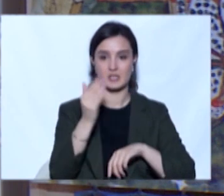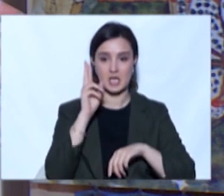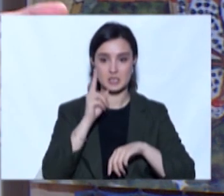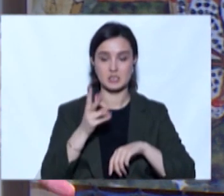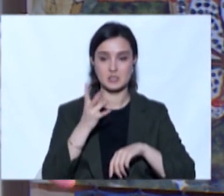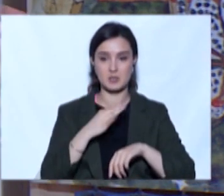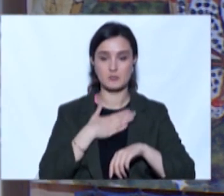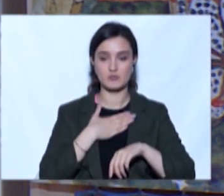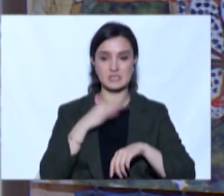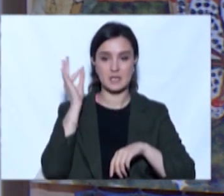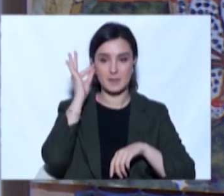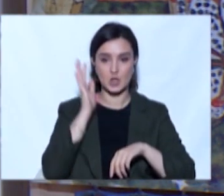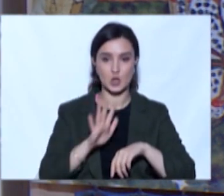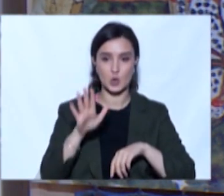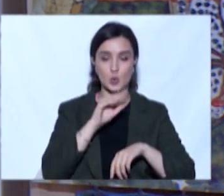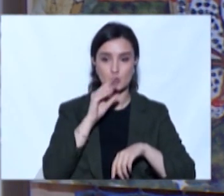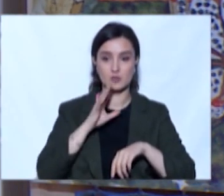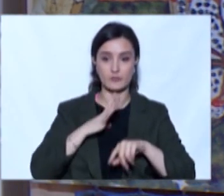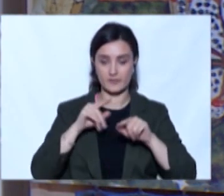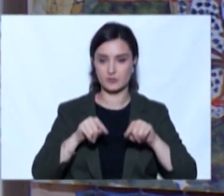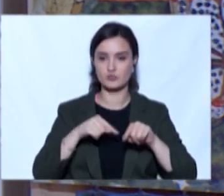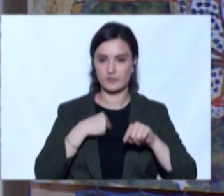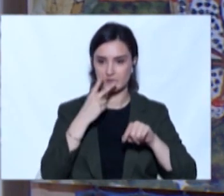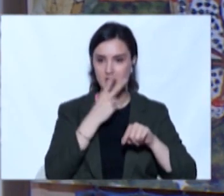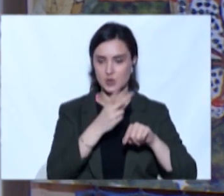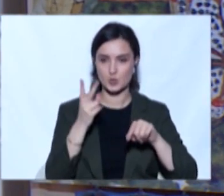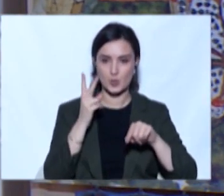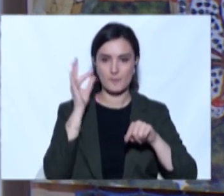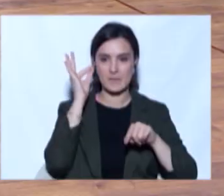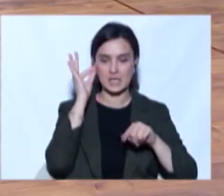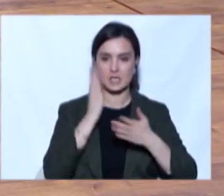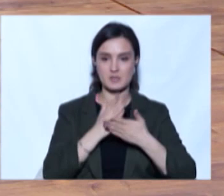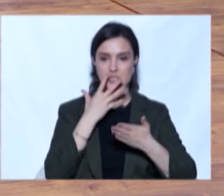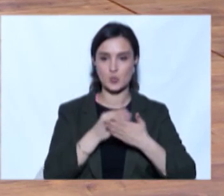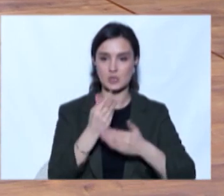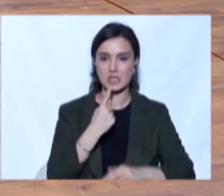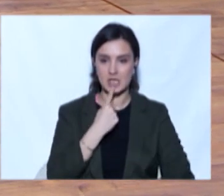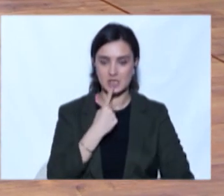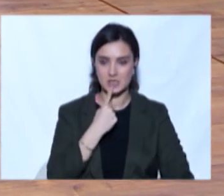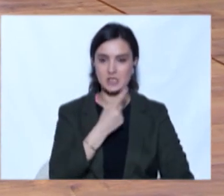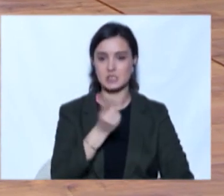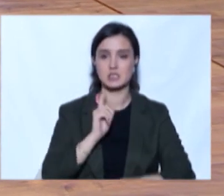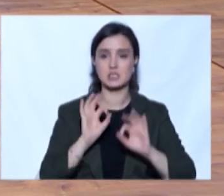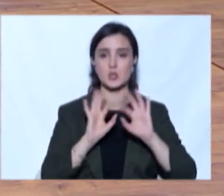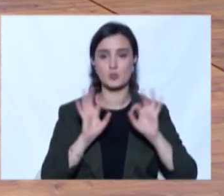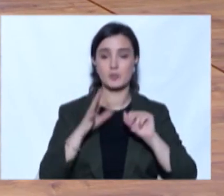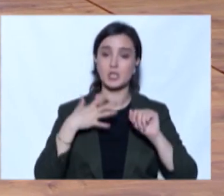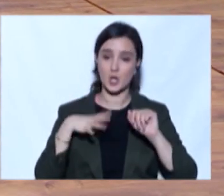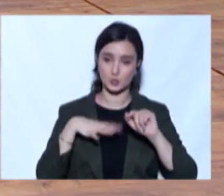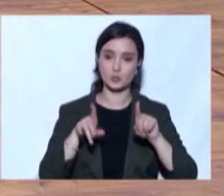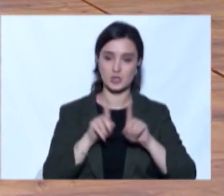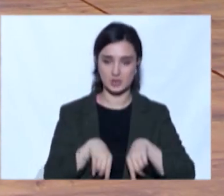მაგრამ ჩვენ სამეგრელოზე როდესაც გავიარეთ, იქ ნახეთ, რომ ეგრელებს გააჩნიათ საკუთარი ენა. რა თქმა უნდა, ისინი საუბრობენ ქართულადაც,